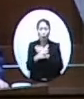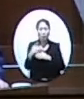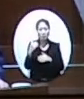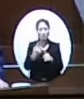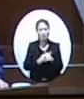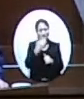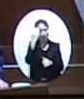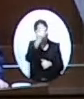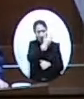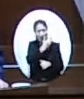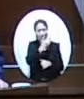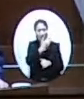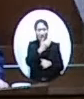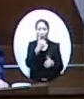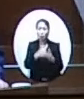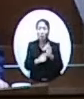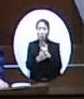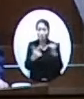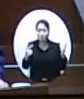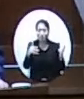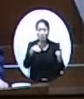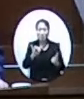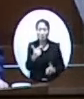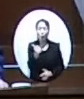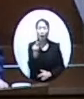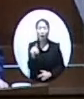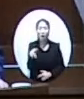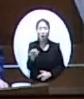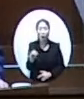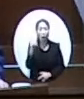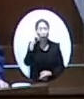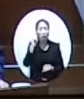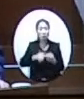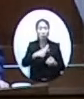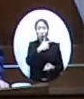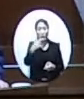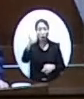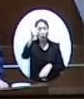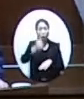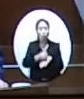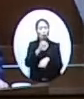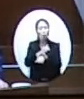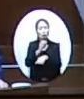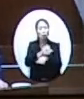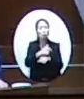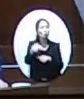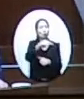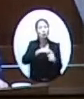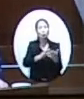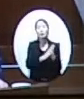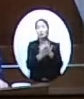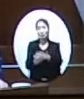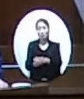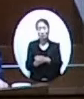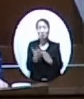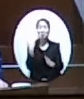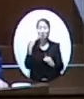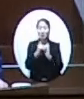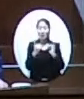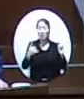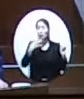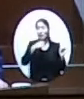등 친환경에 대한 인식이 높아지면서 소비 트렌드도 변하고 있습니다. 최근 사람에게